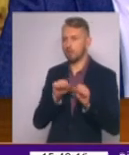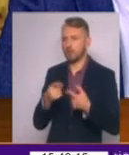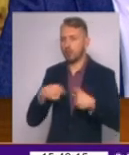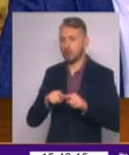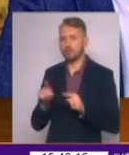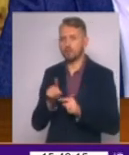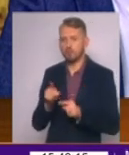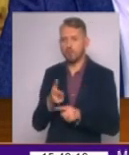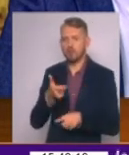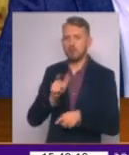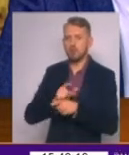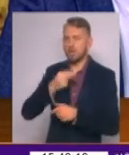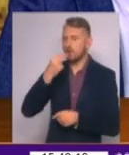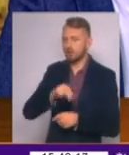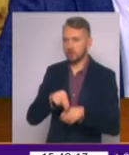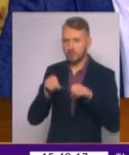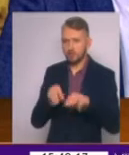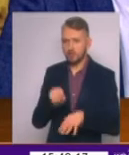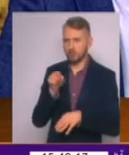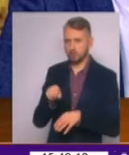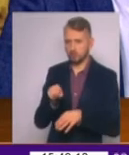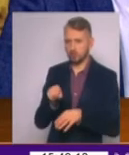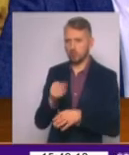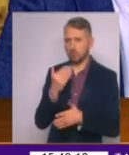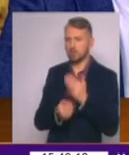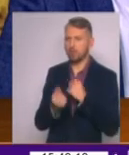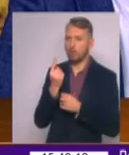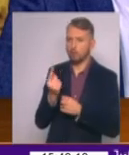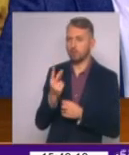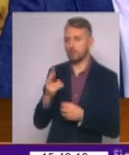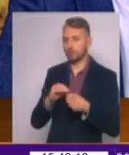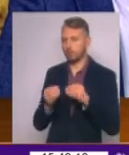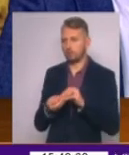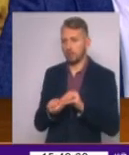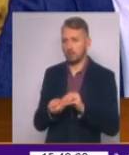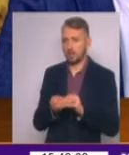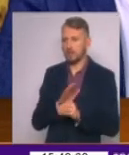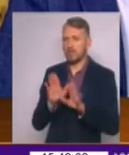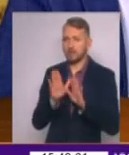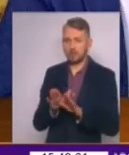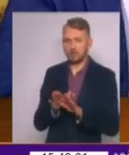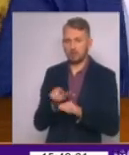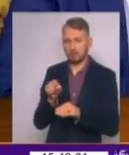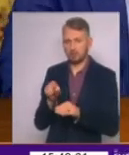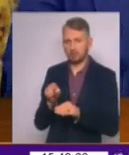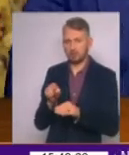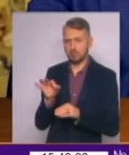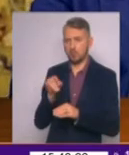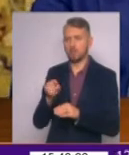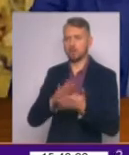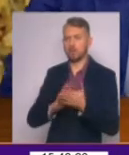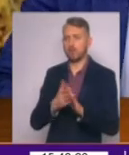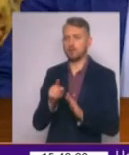дійсно якомога ефективніше вирішити ось цю хоча б одну чи дві проблеми, хоча б не тільки локально про ті ситуації, про